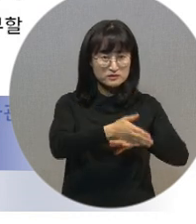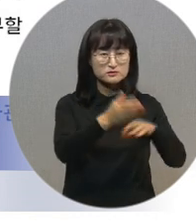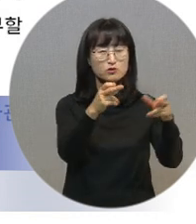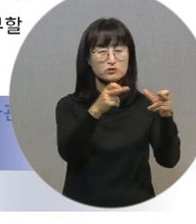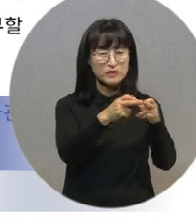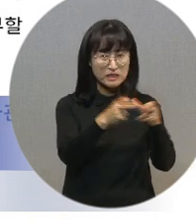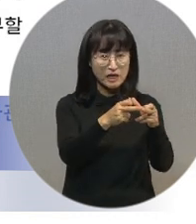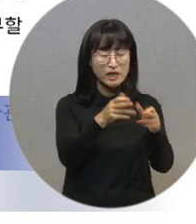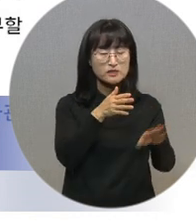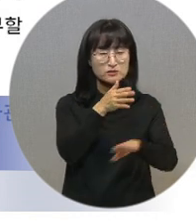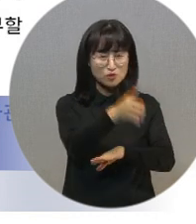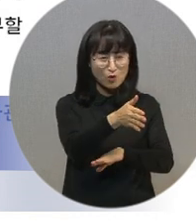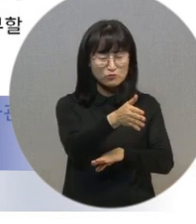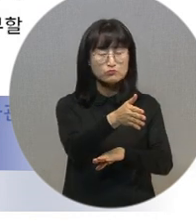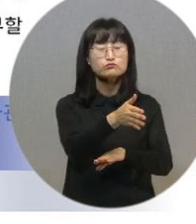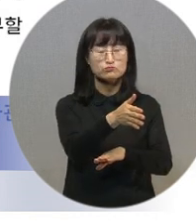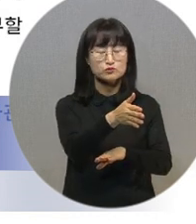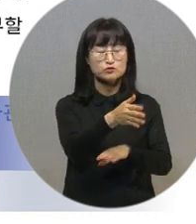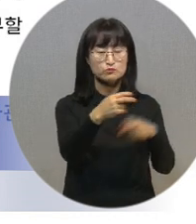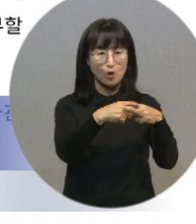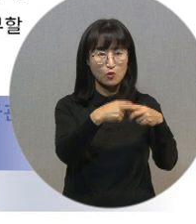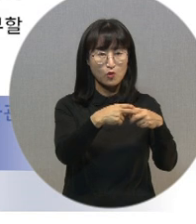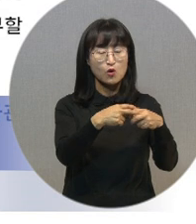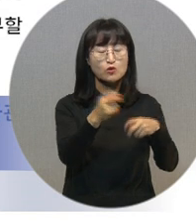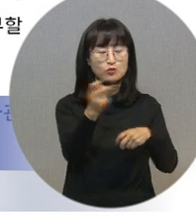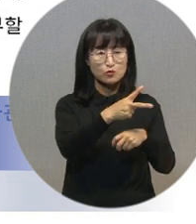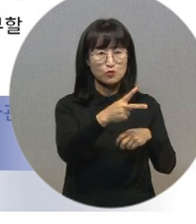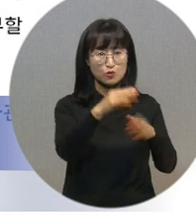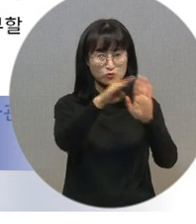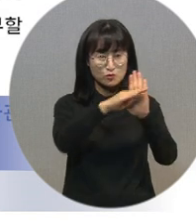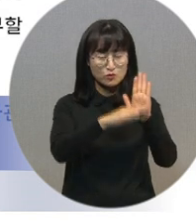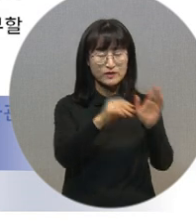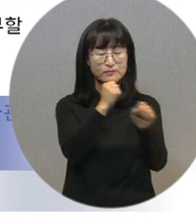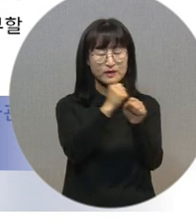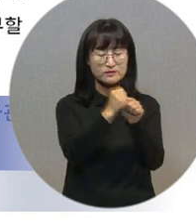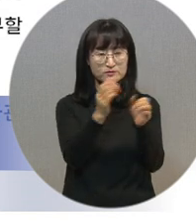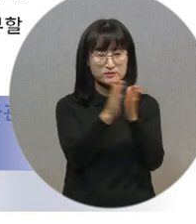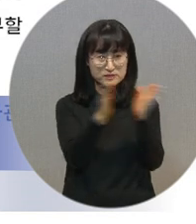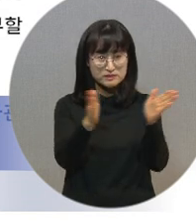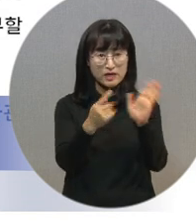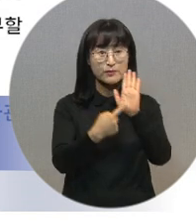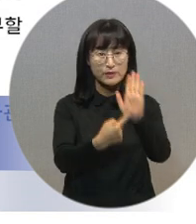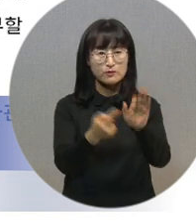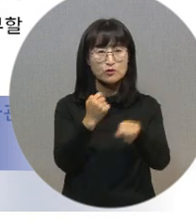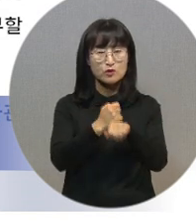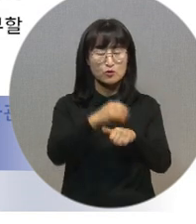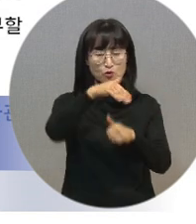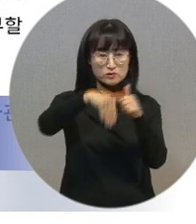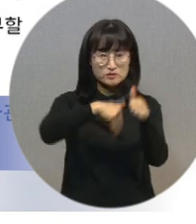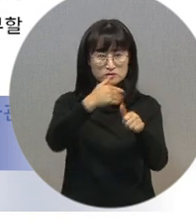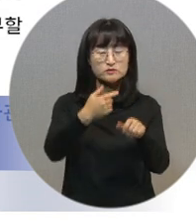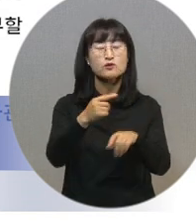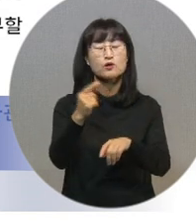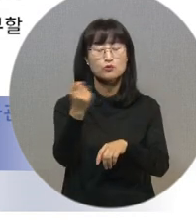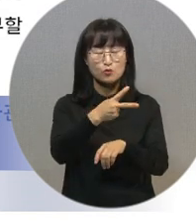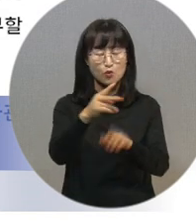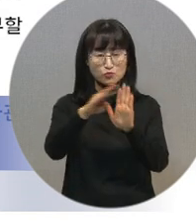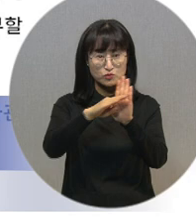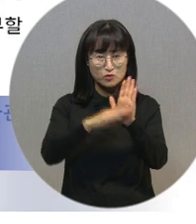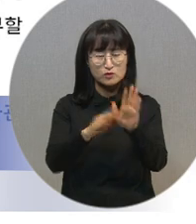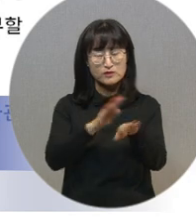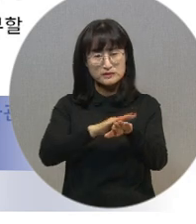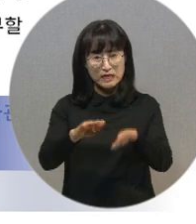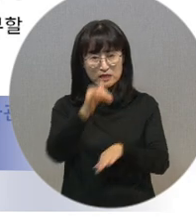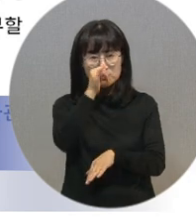병동과 프로그램 도입 발표를 했고 이에 따라 발달 장애을 위한 시설 환경과 프로그램이 적절하게